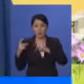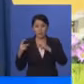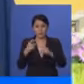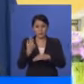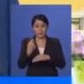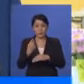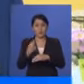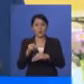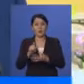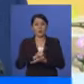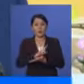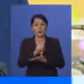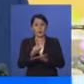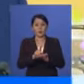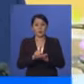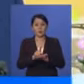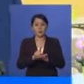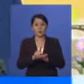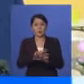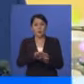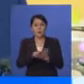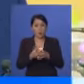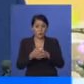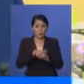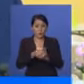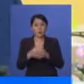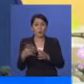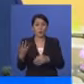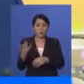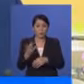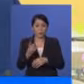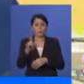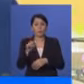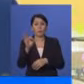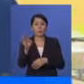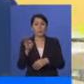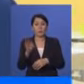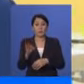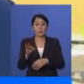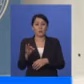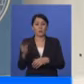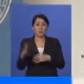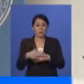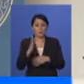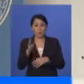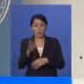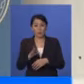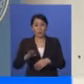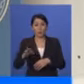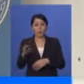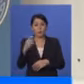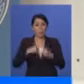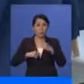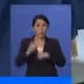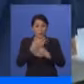ол да сұрақ ең біріншіден ауыл жерлерге қажеттілігін 100% біз жабайын деп отырмыз. Облыста педагог